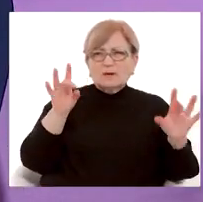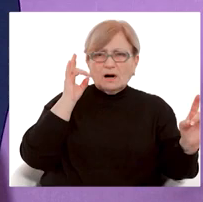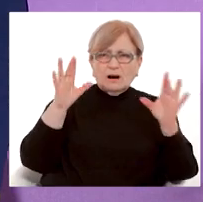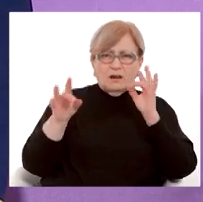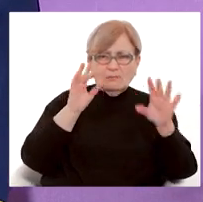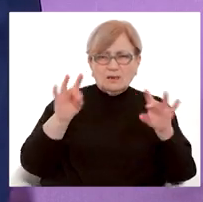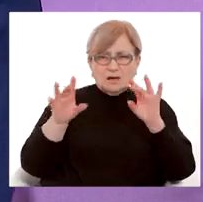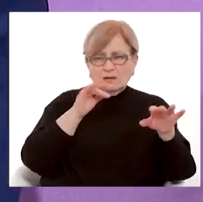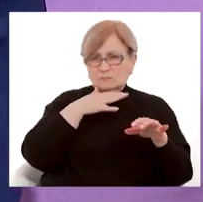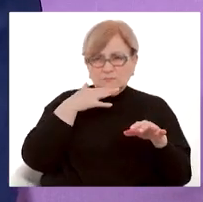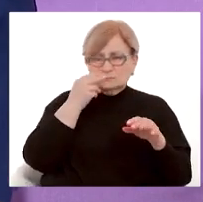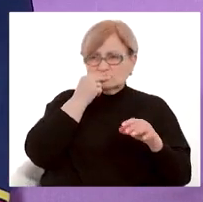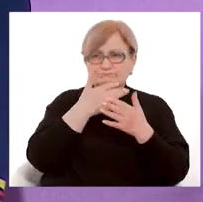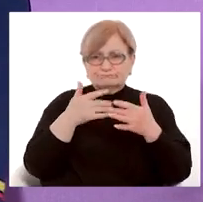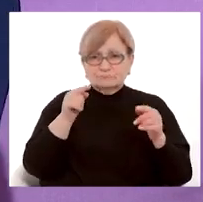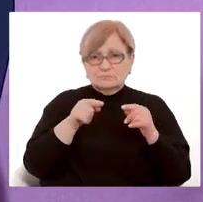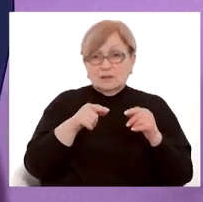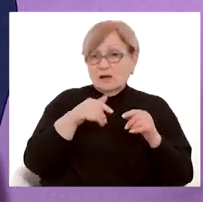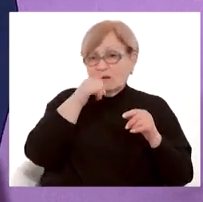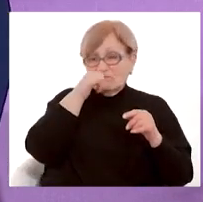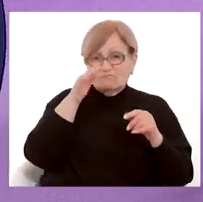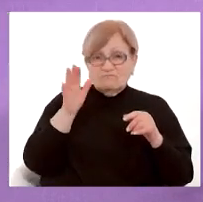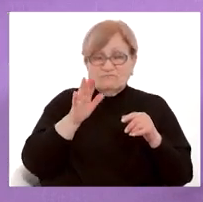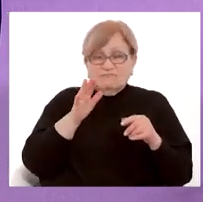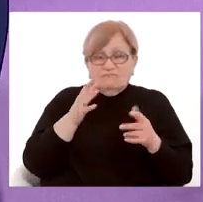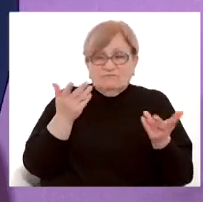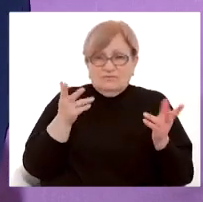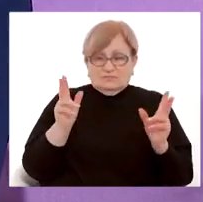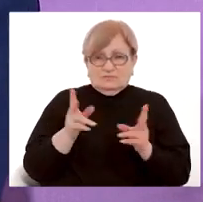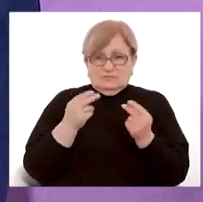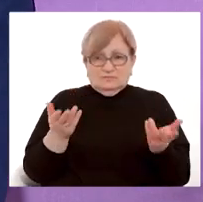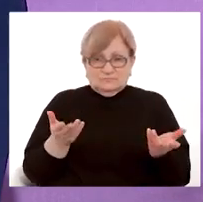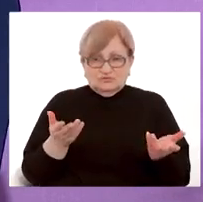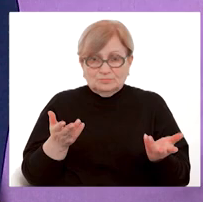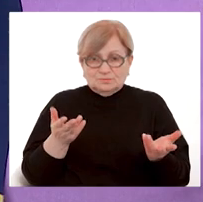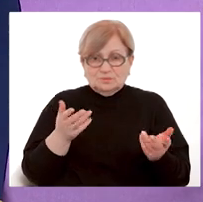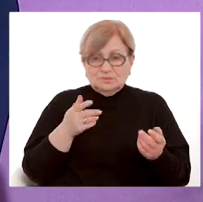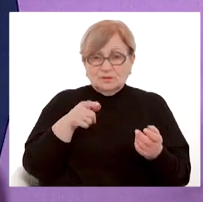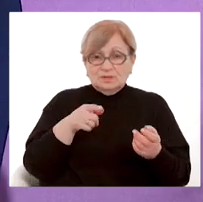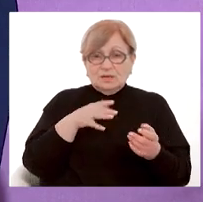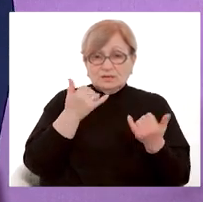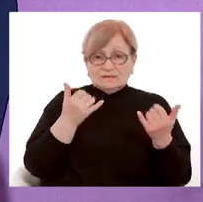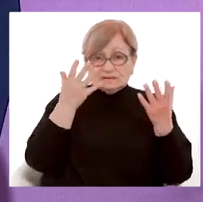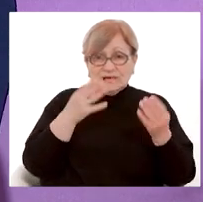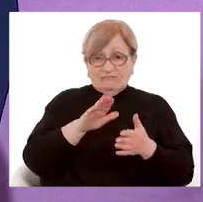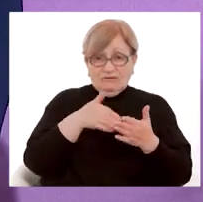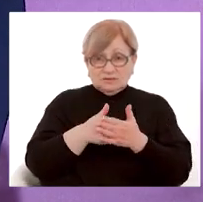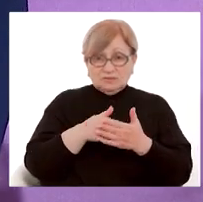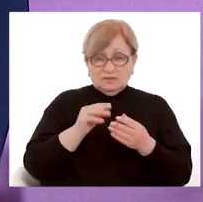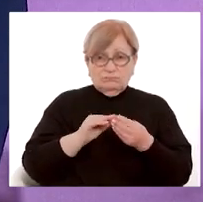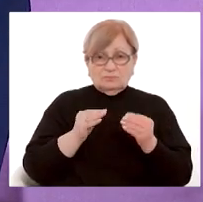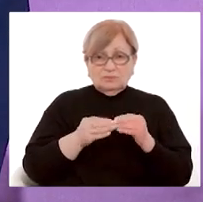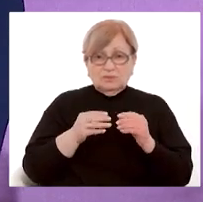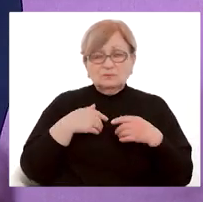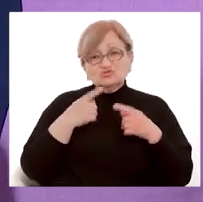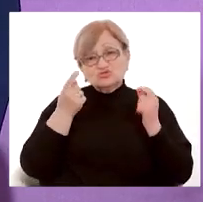თუნდაც აი ესეთი საკვები პროდუქტები, ნუ ვერაფრით ვერ ვარიდებთ ამას თავს. ნამდვილად არის ეს დღევანდელი პრობლემა, მაგრამ ანუ აი